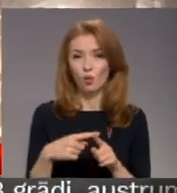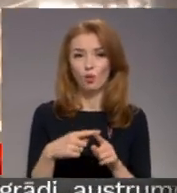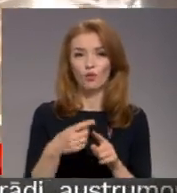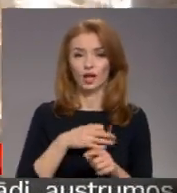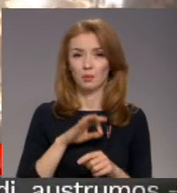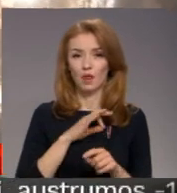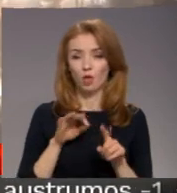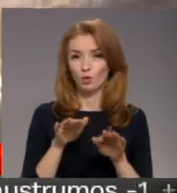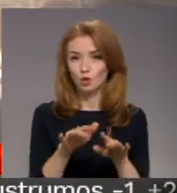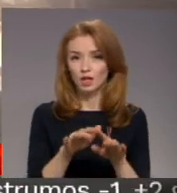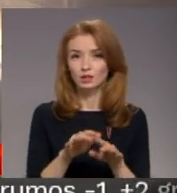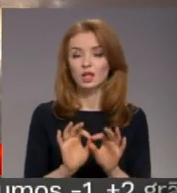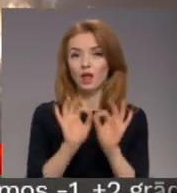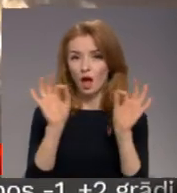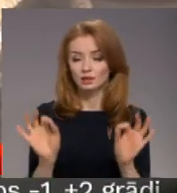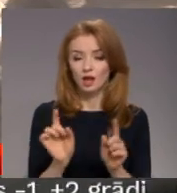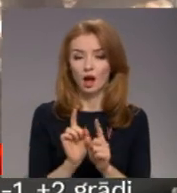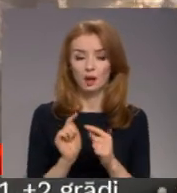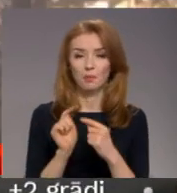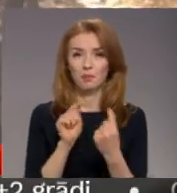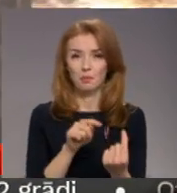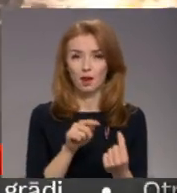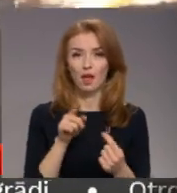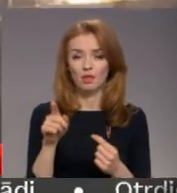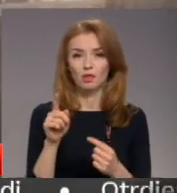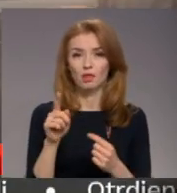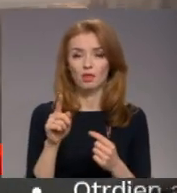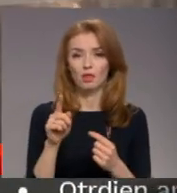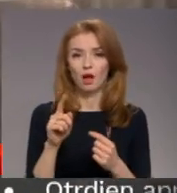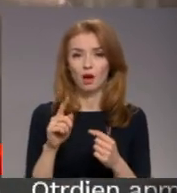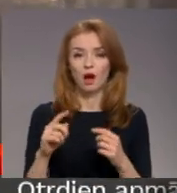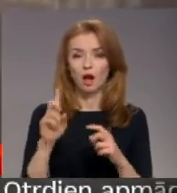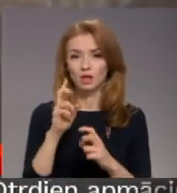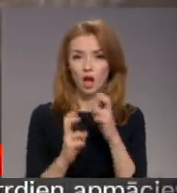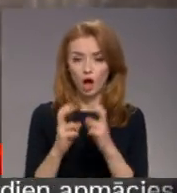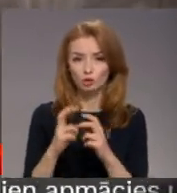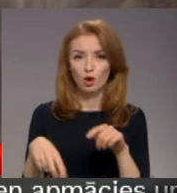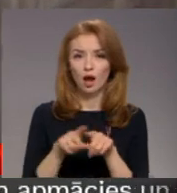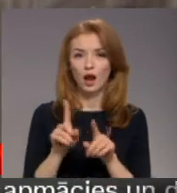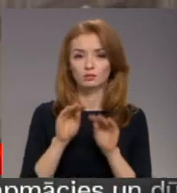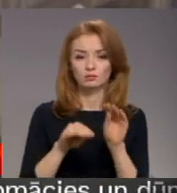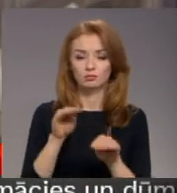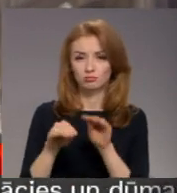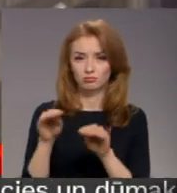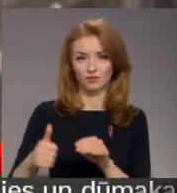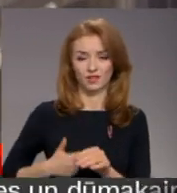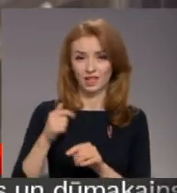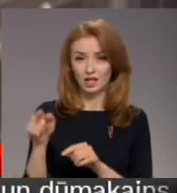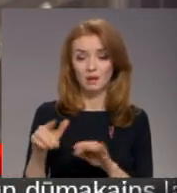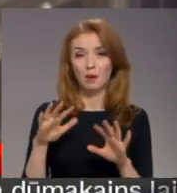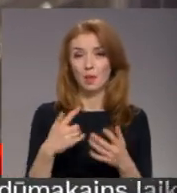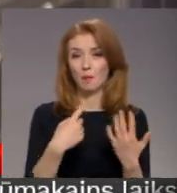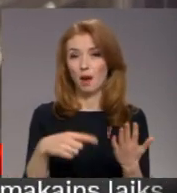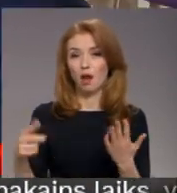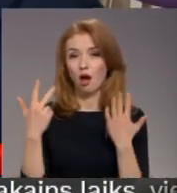krimināla process būtu jāsāk arī pret sabrukušo jumta kopņu ražotāju un uzstādītāju Vikom industriju. Tikmēr pārējos